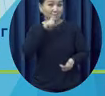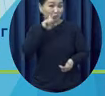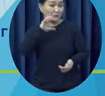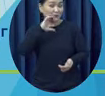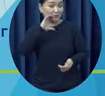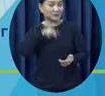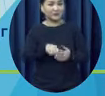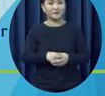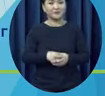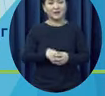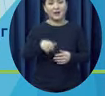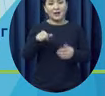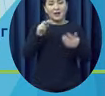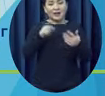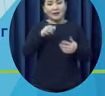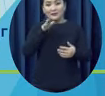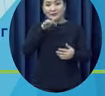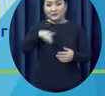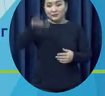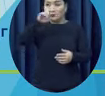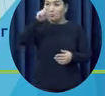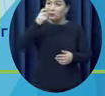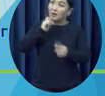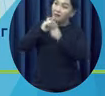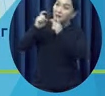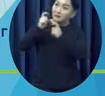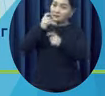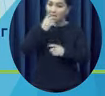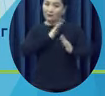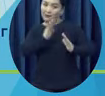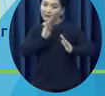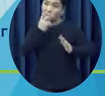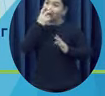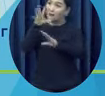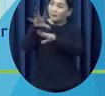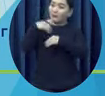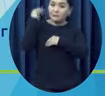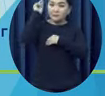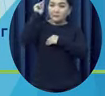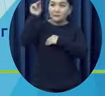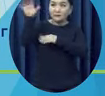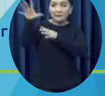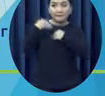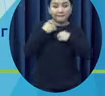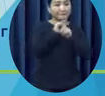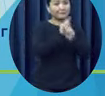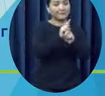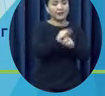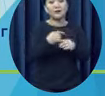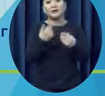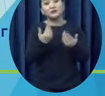Мөн насан туршийн харилцаа хандлага, зам байдал, бие авч яваа байдлыг сонирхон даан дурайдаг. Одоо зөвхөн гэр бүлийн хүрээндтэй